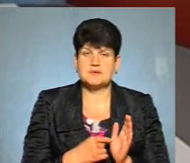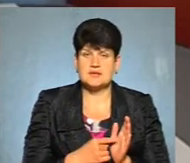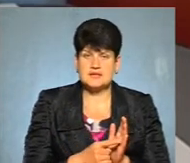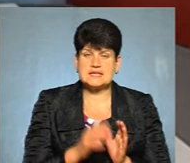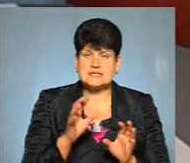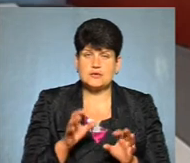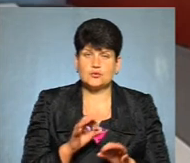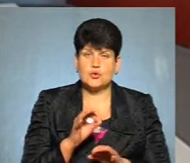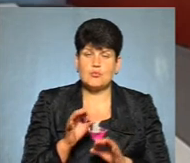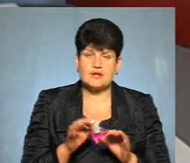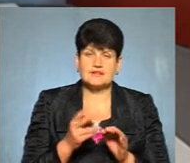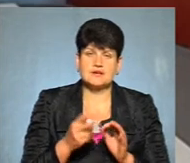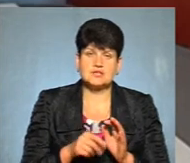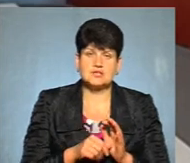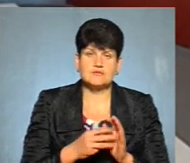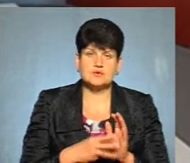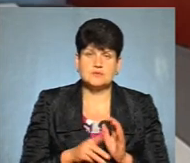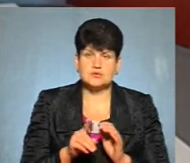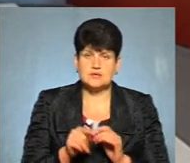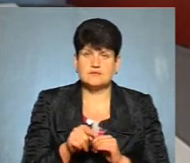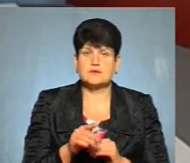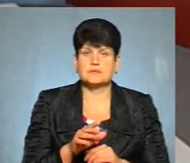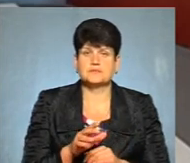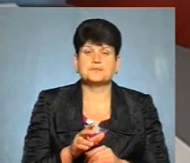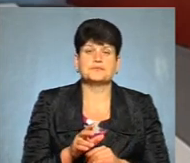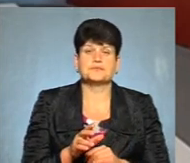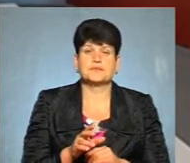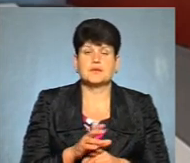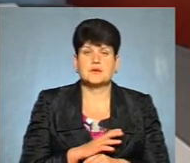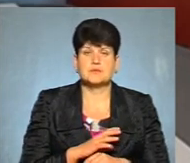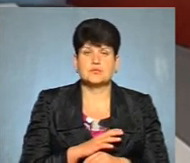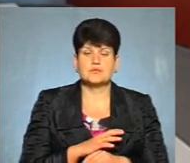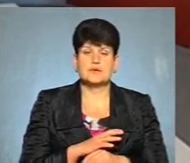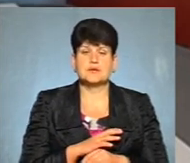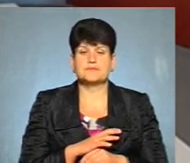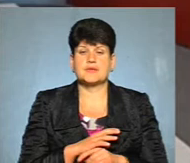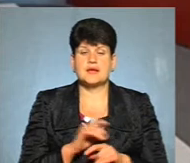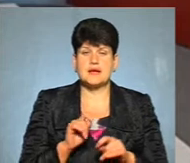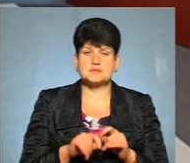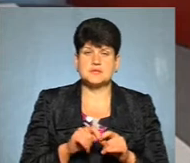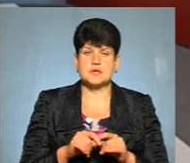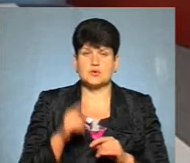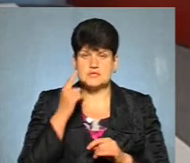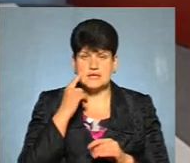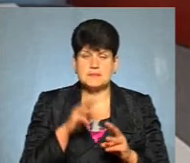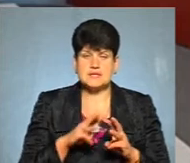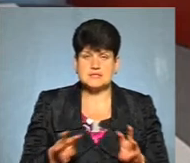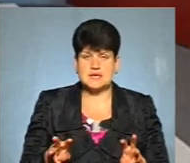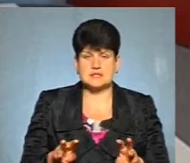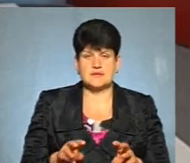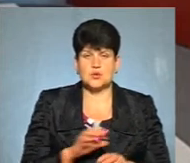законопроект 2681, він пройшов експертну оцінку Міністерства юстиції і